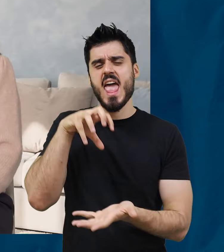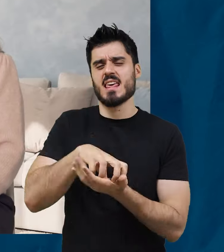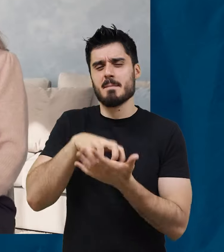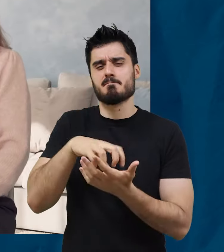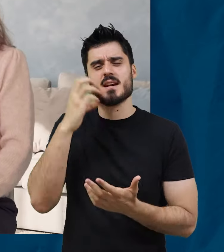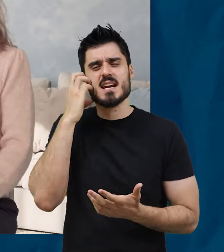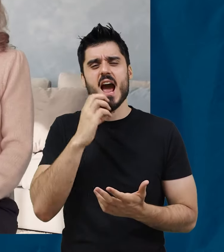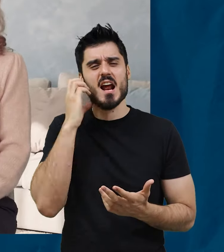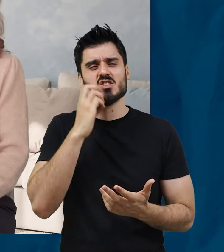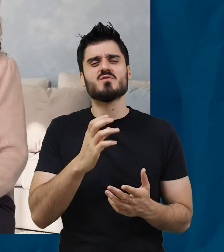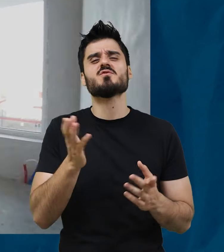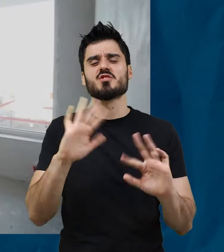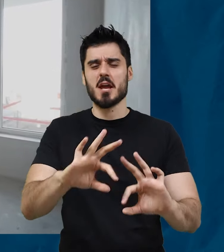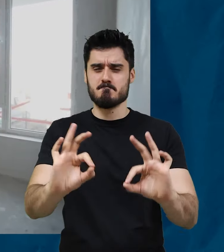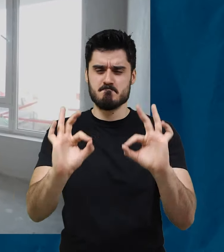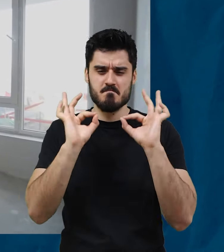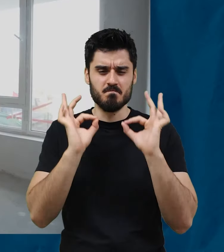ще сътвори.